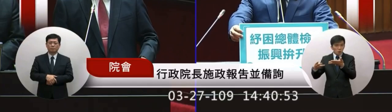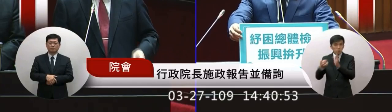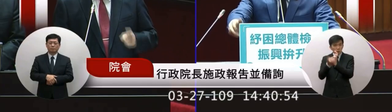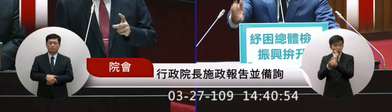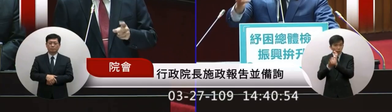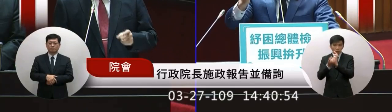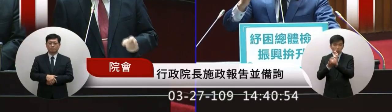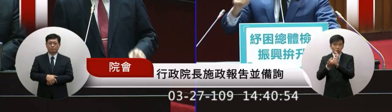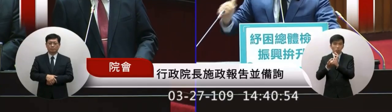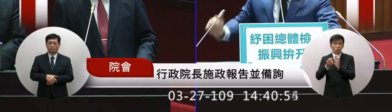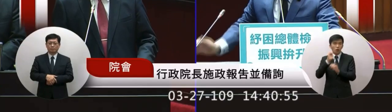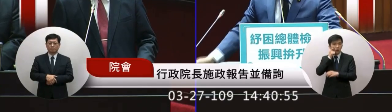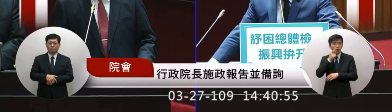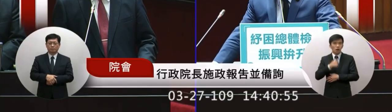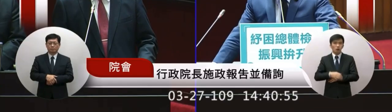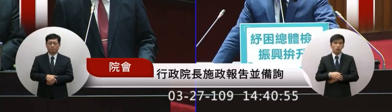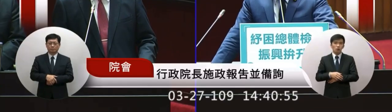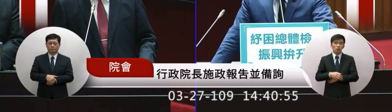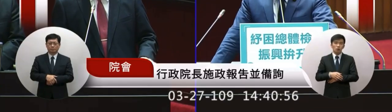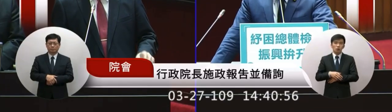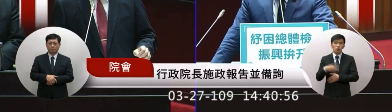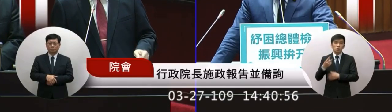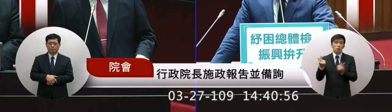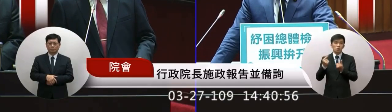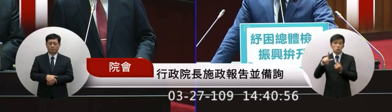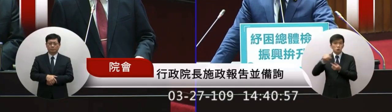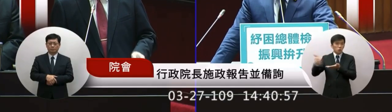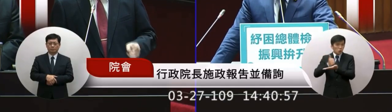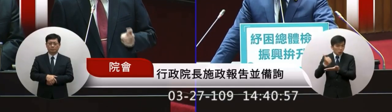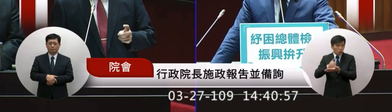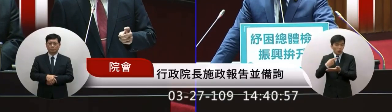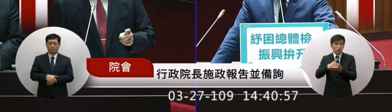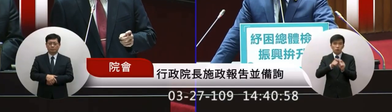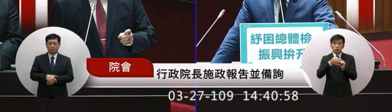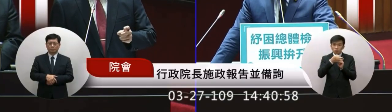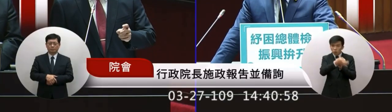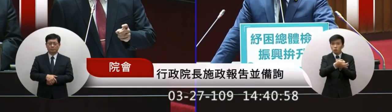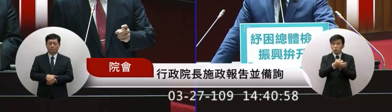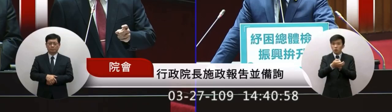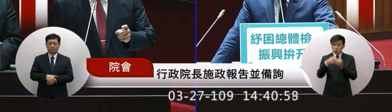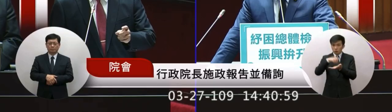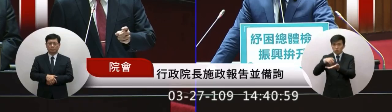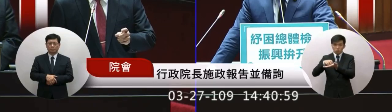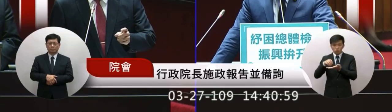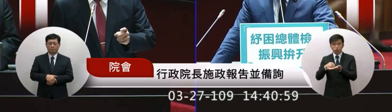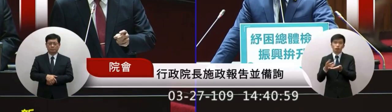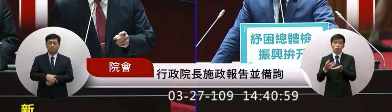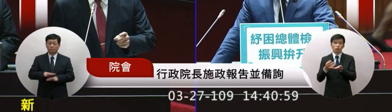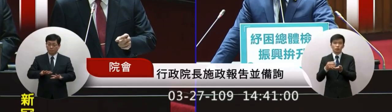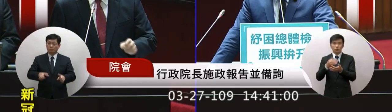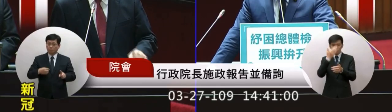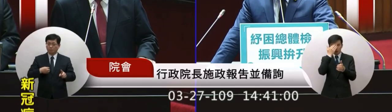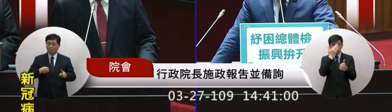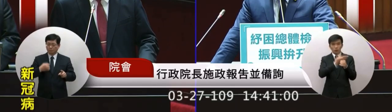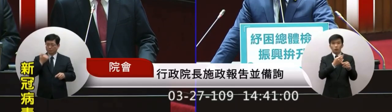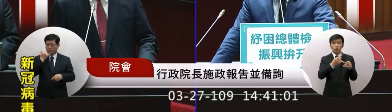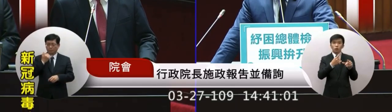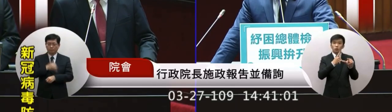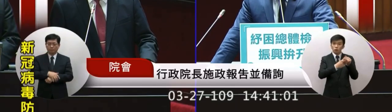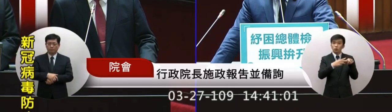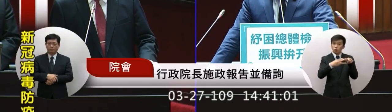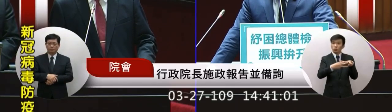具体，跟还有他的这个净销存的这些收据，这些其实我们是不是可以请中企处这边来协